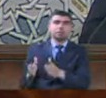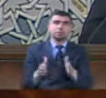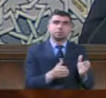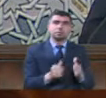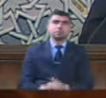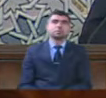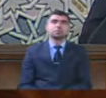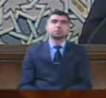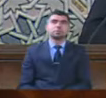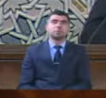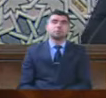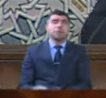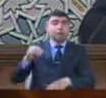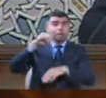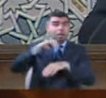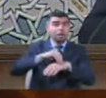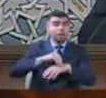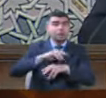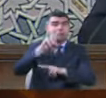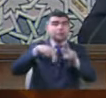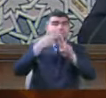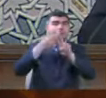شكرا. كلمة التعقيب سيد نائب.